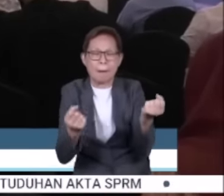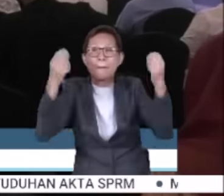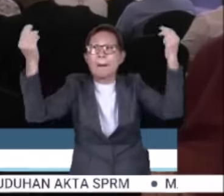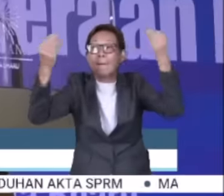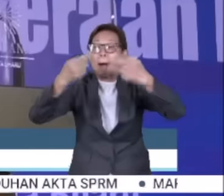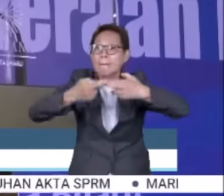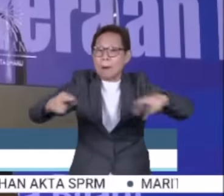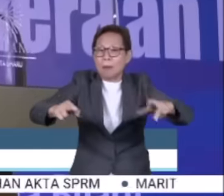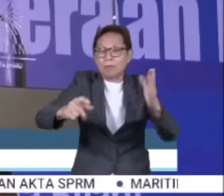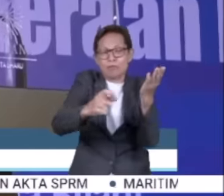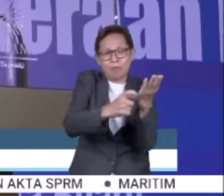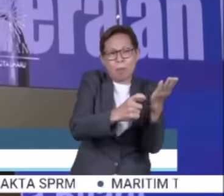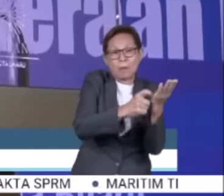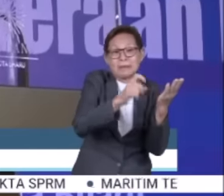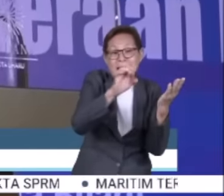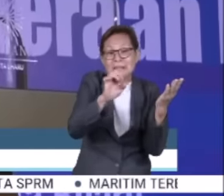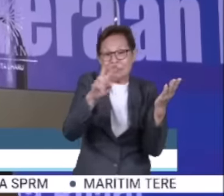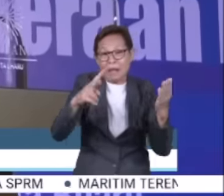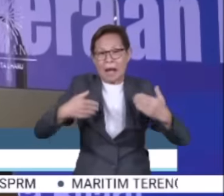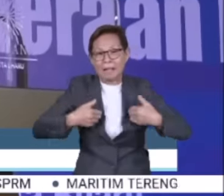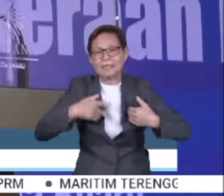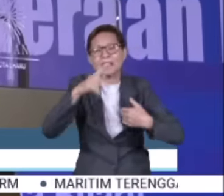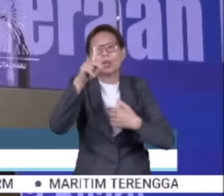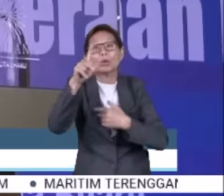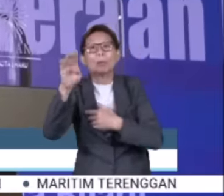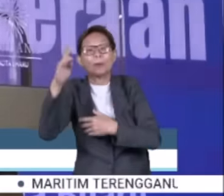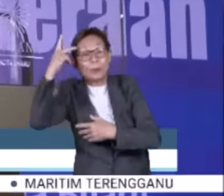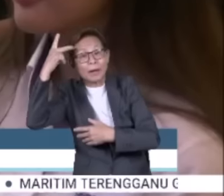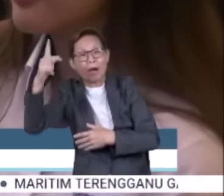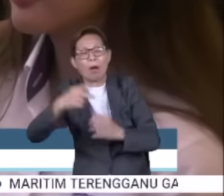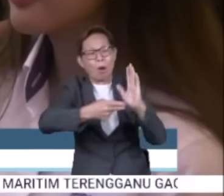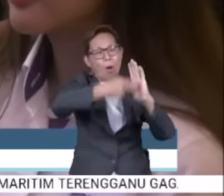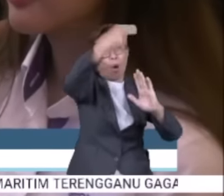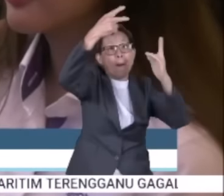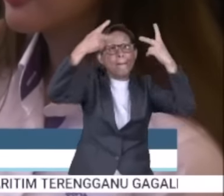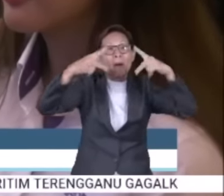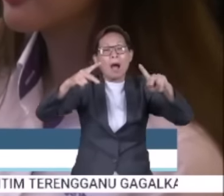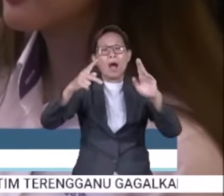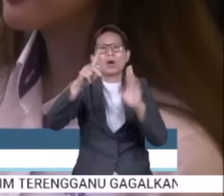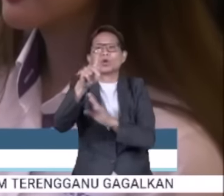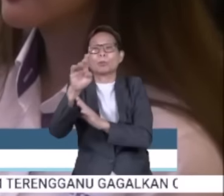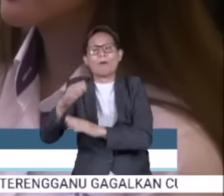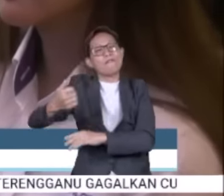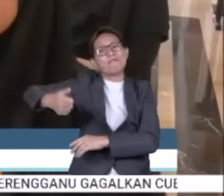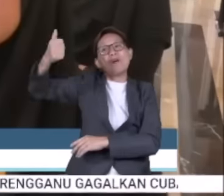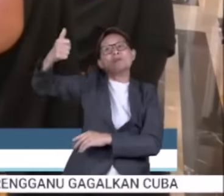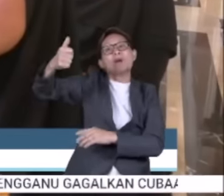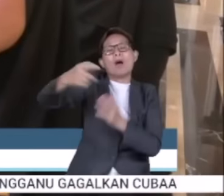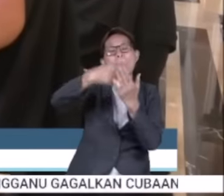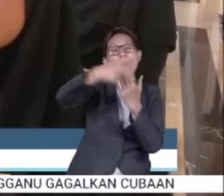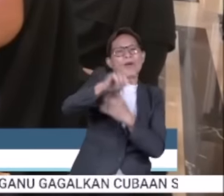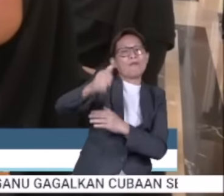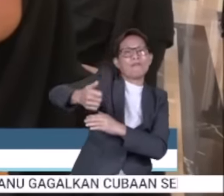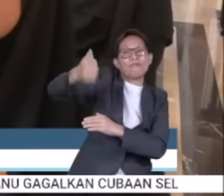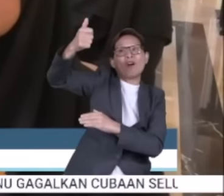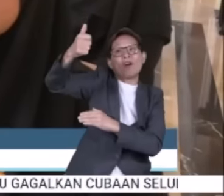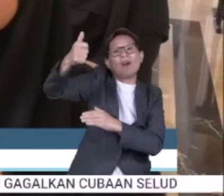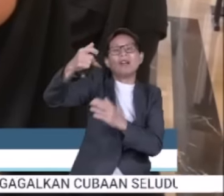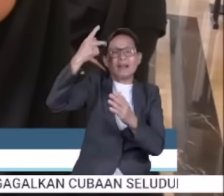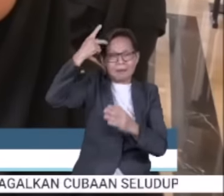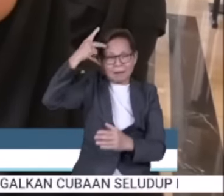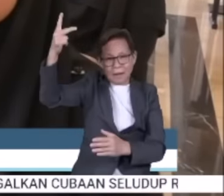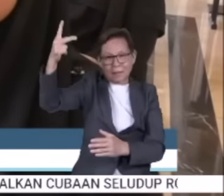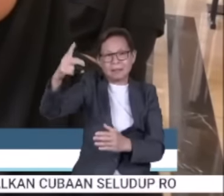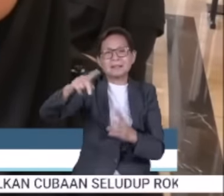Majlis pelancaran pengecas EV diadakan di Kota Baru. Hotel Perdana Kota Baru menjadi perintis. Ia inisiatif pertama seumpamanya di